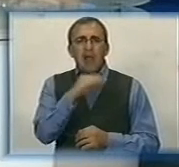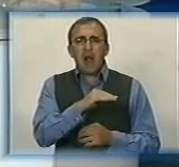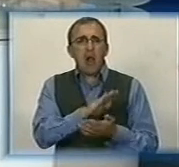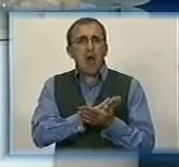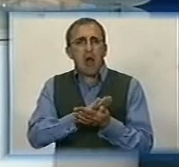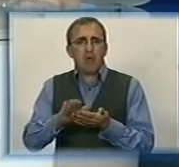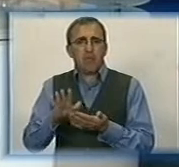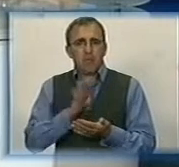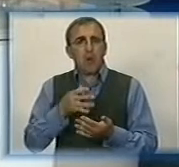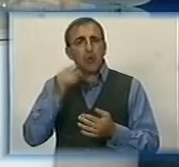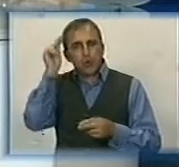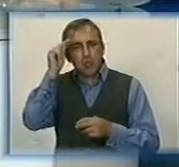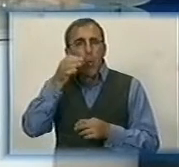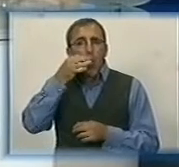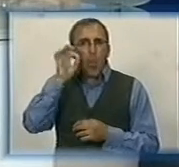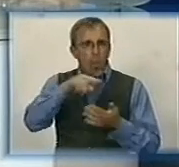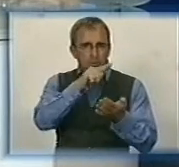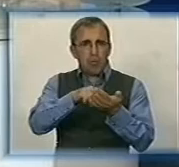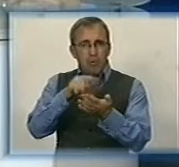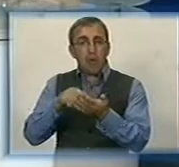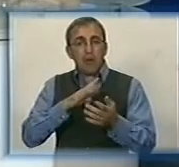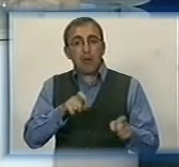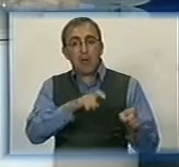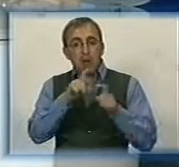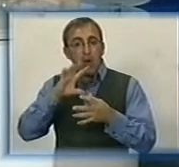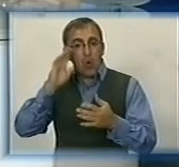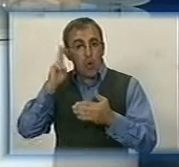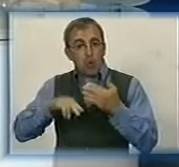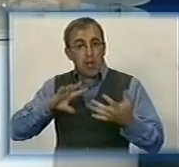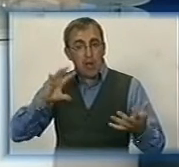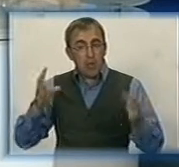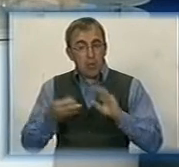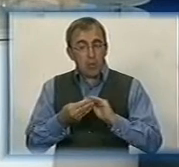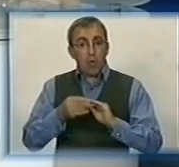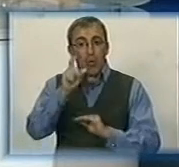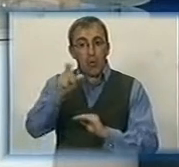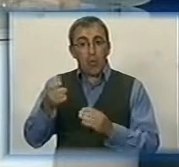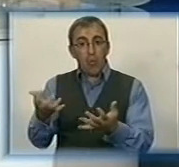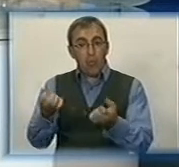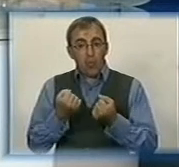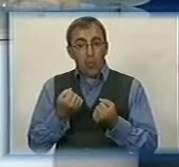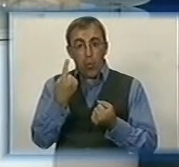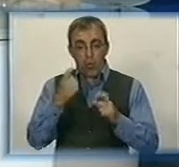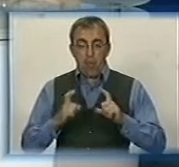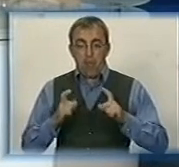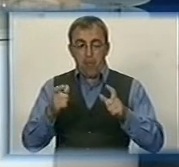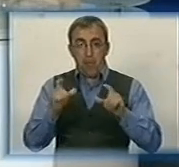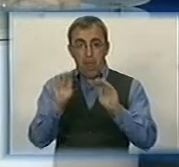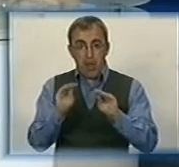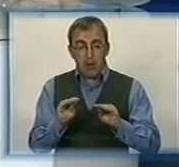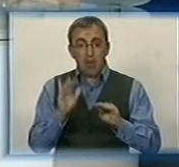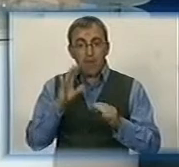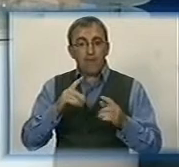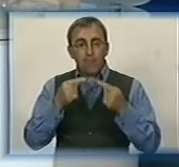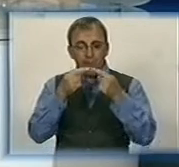мы изучали опыт, он переходил. В конечном итоге людям, когда они получают одну платежку и когда там уже будут выверены